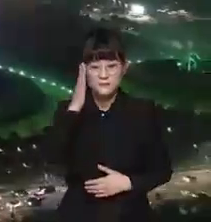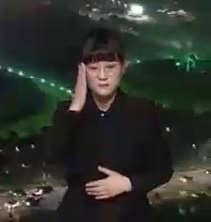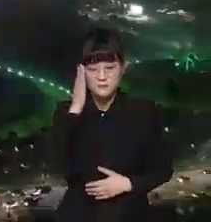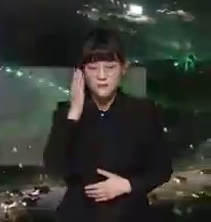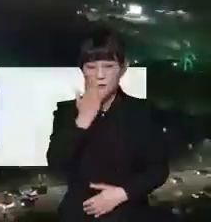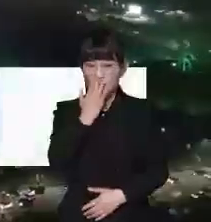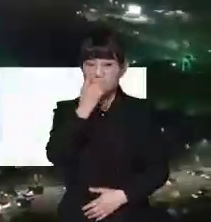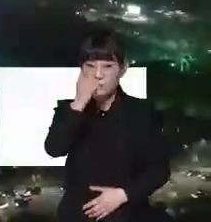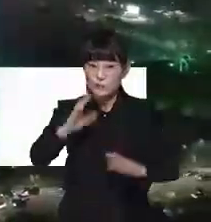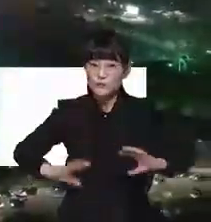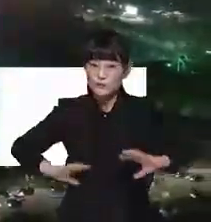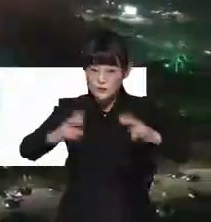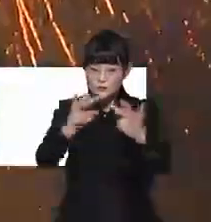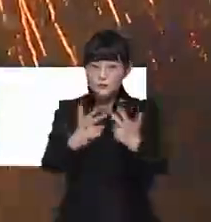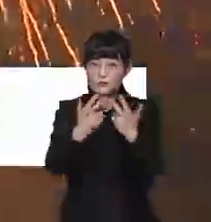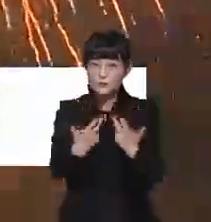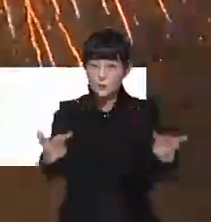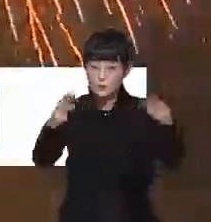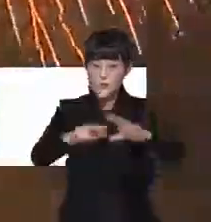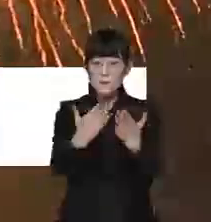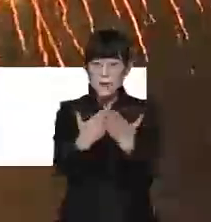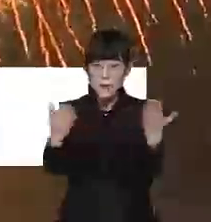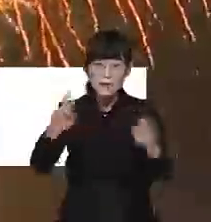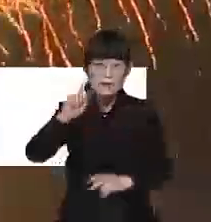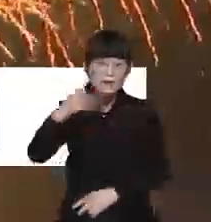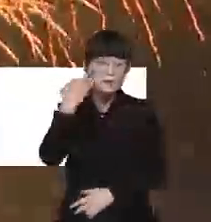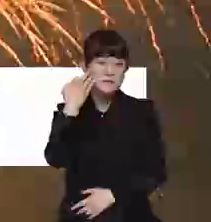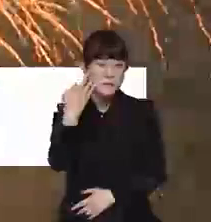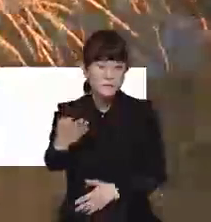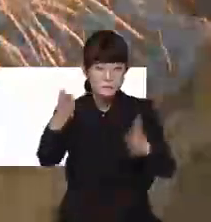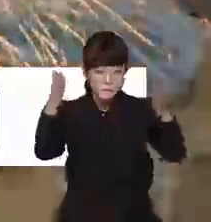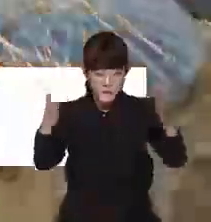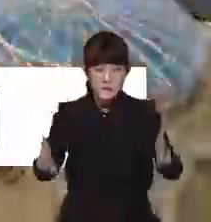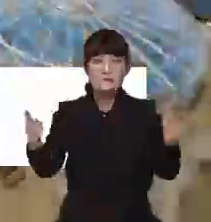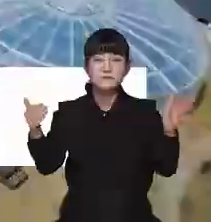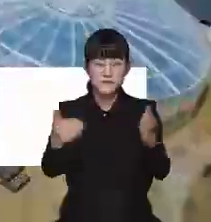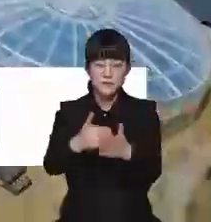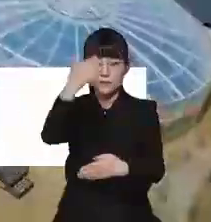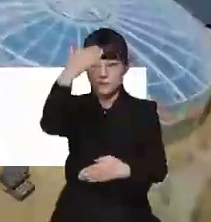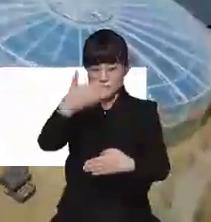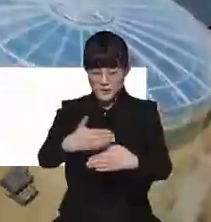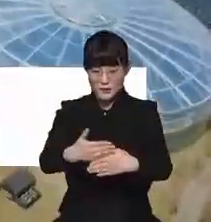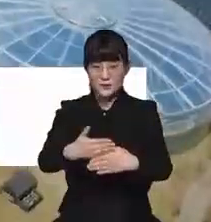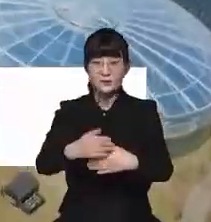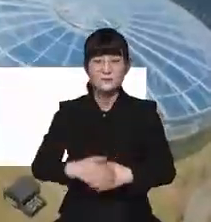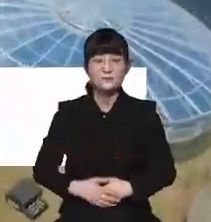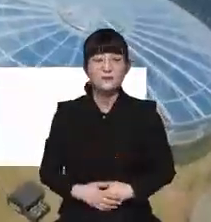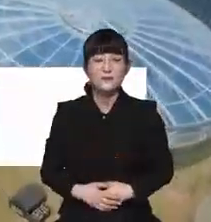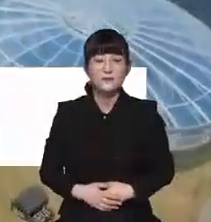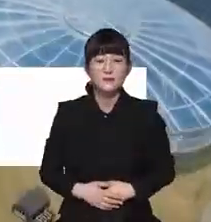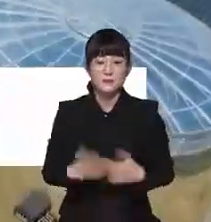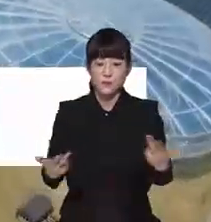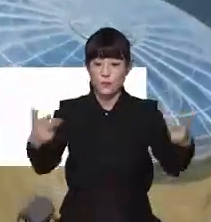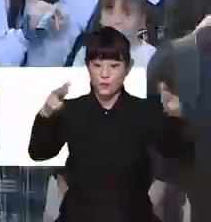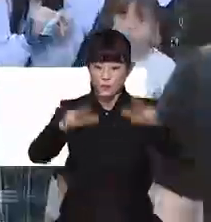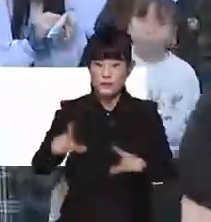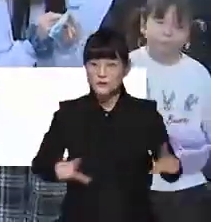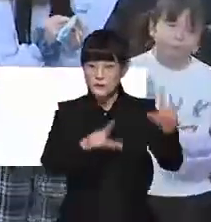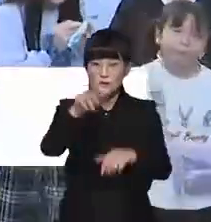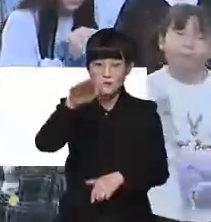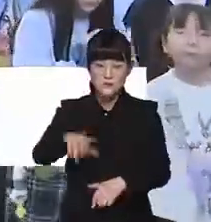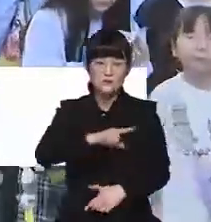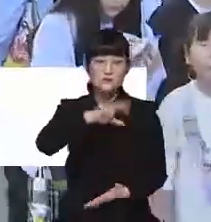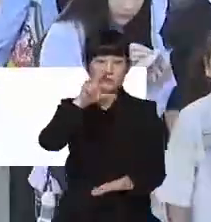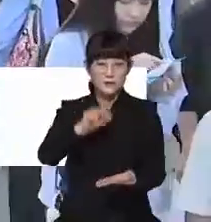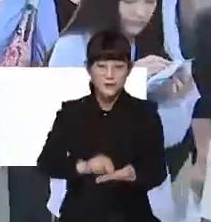순천만 국제정원 박람회가 214일간의 대장정을 마치고 막을 내렸습니다. 정원의 삽니다를 주제로